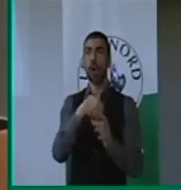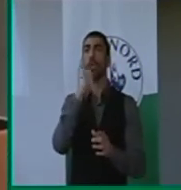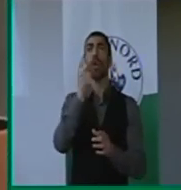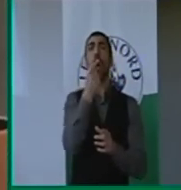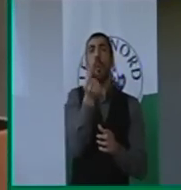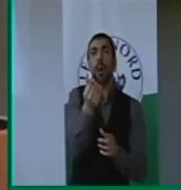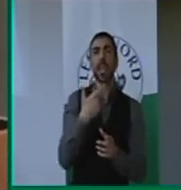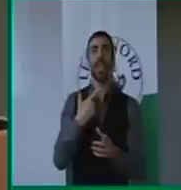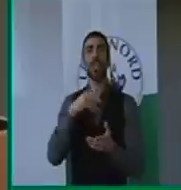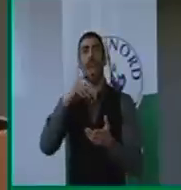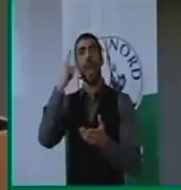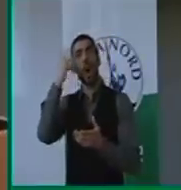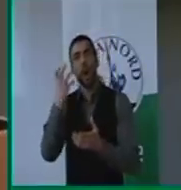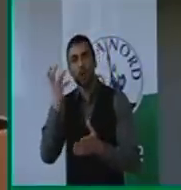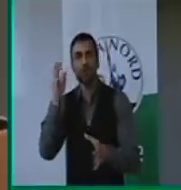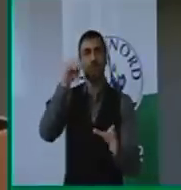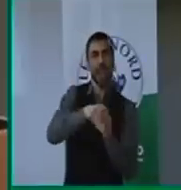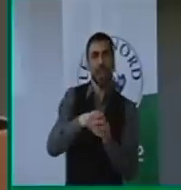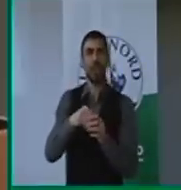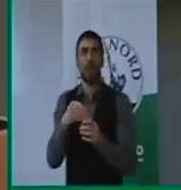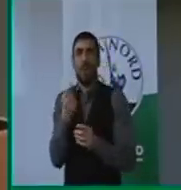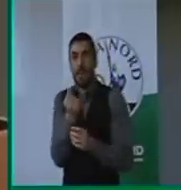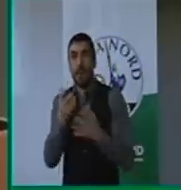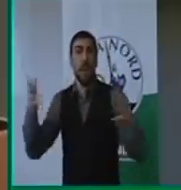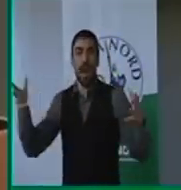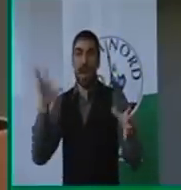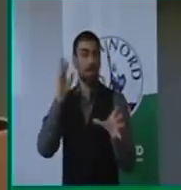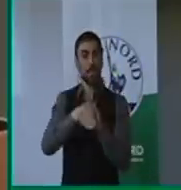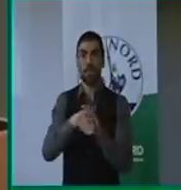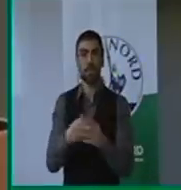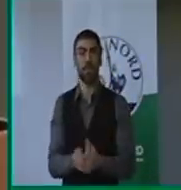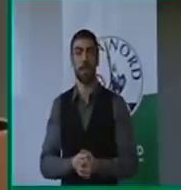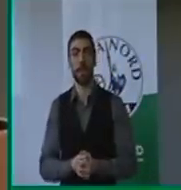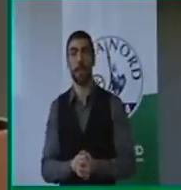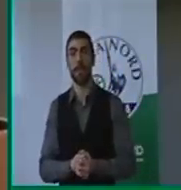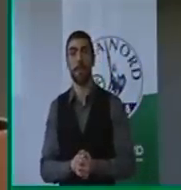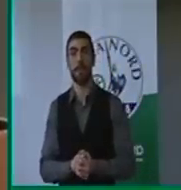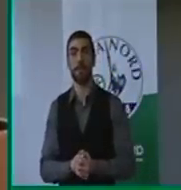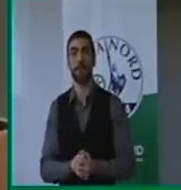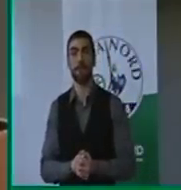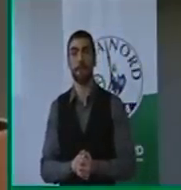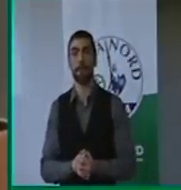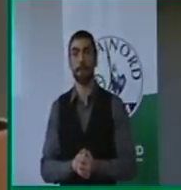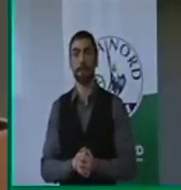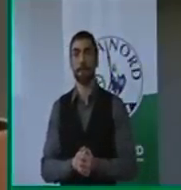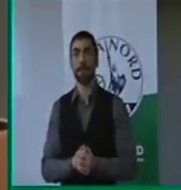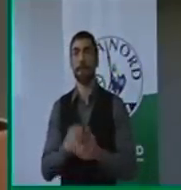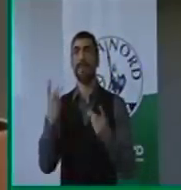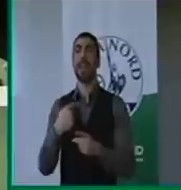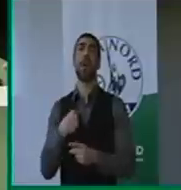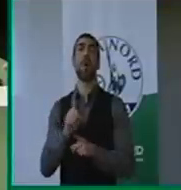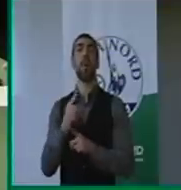macrosistemi concettuali e non solo però sicuramente dico Ado questo punto anche una mia